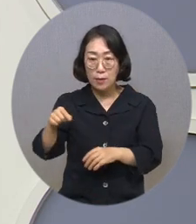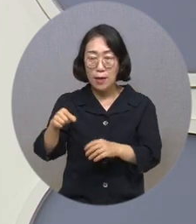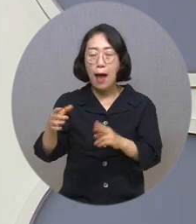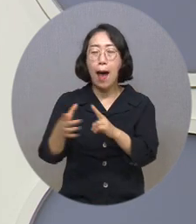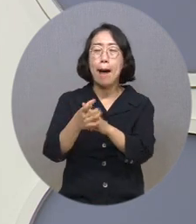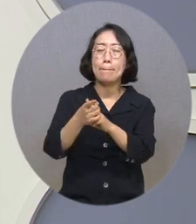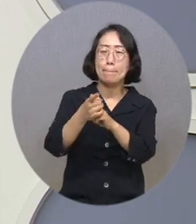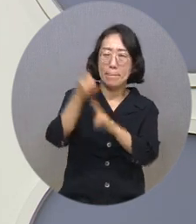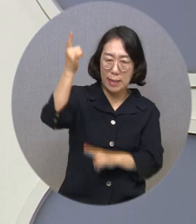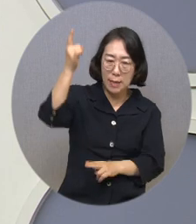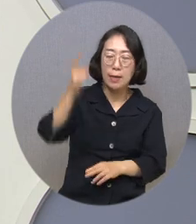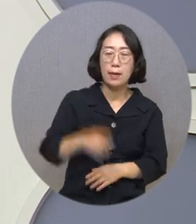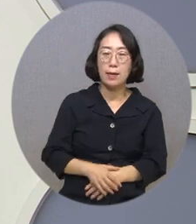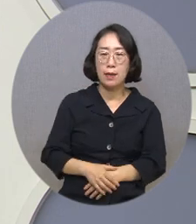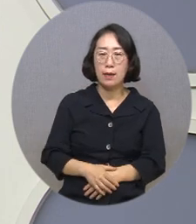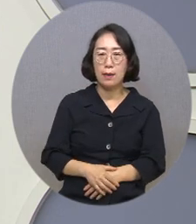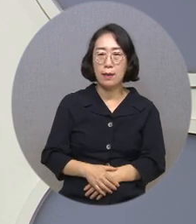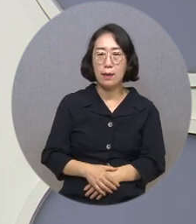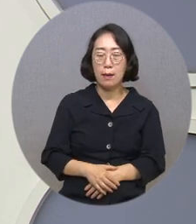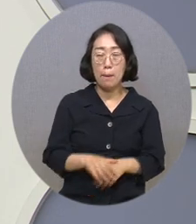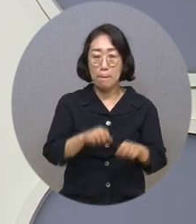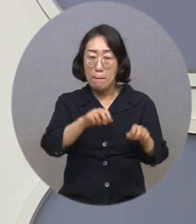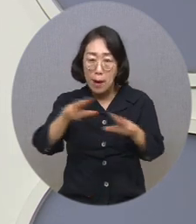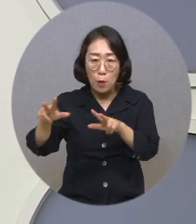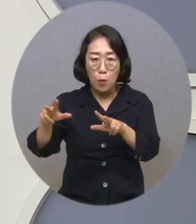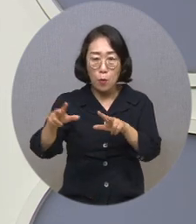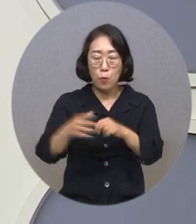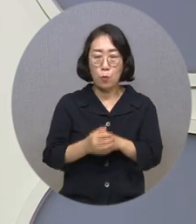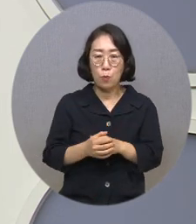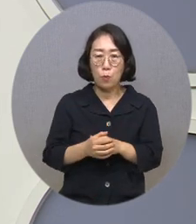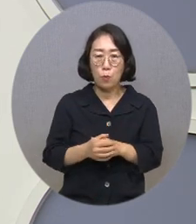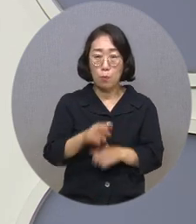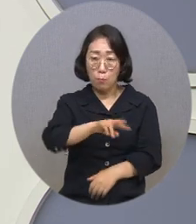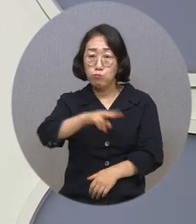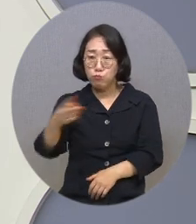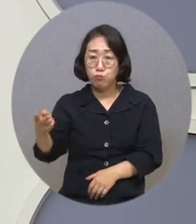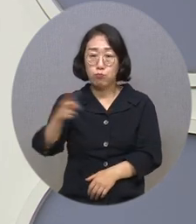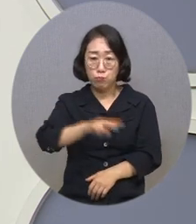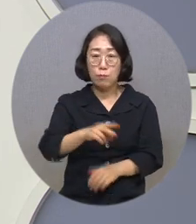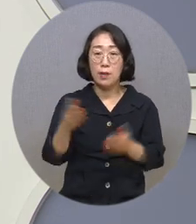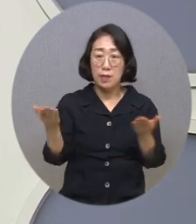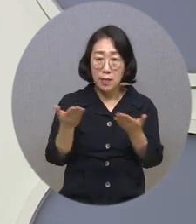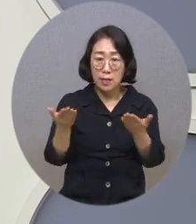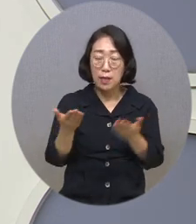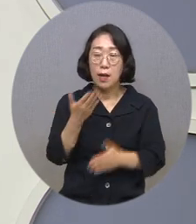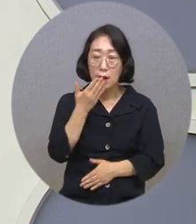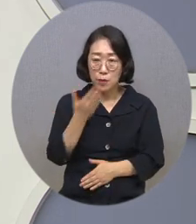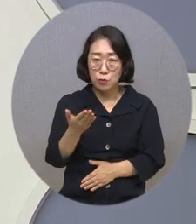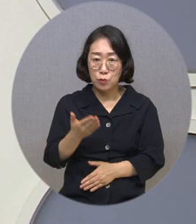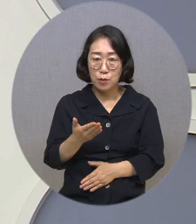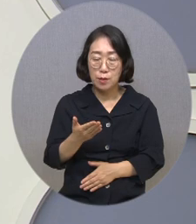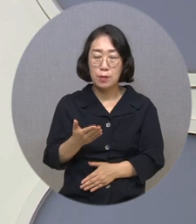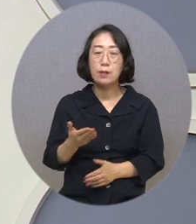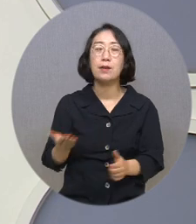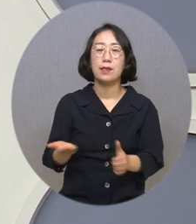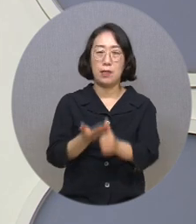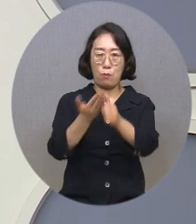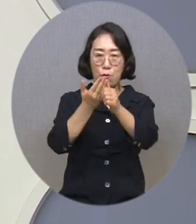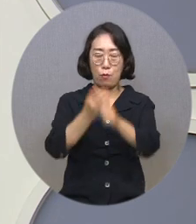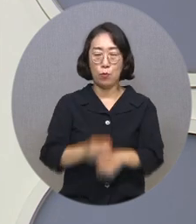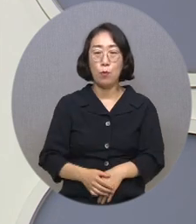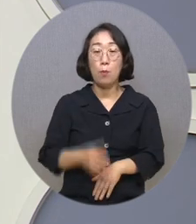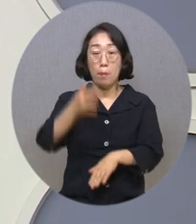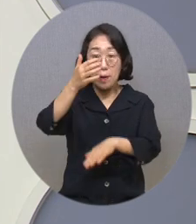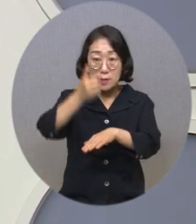돼서 바로 기업에 가서도 일을 할 수 있는 그런 인재를 키워내야 된다. 그리고 마지막 세